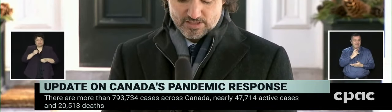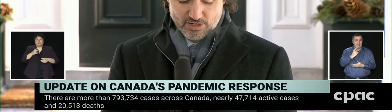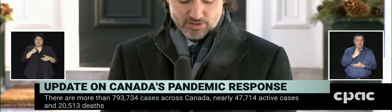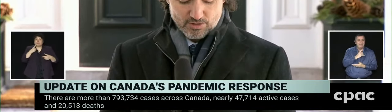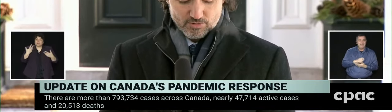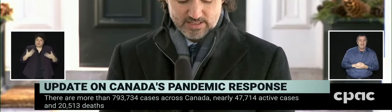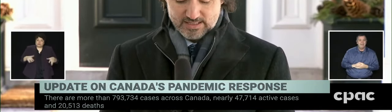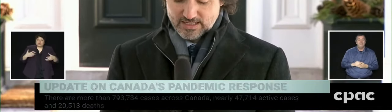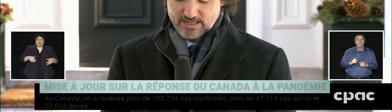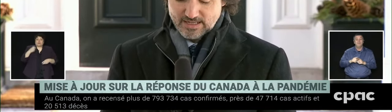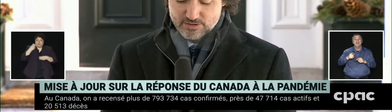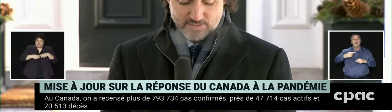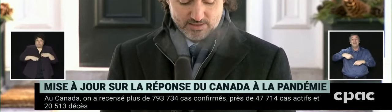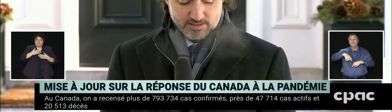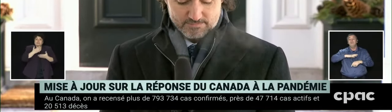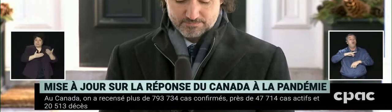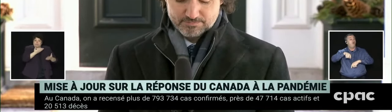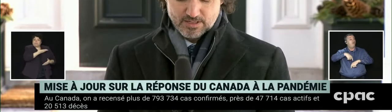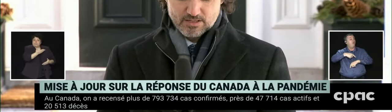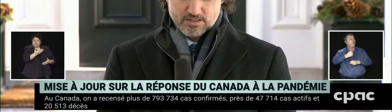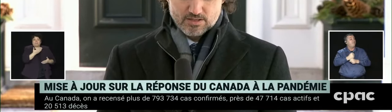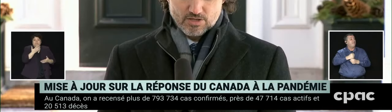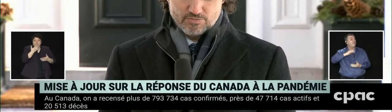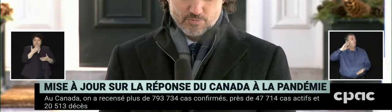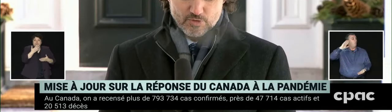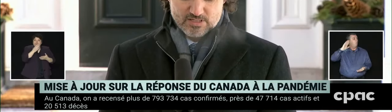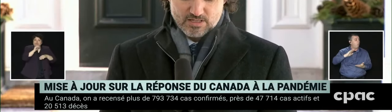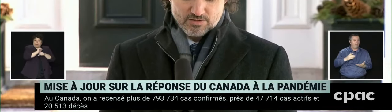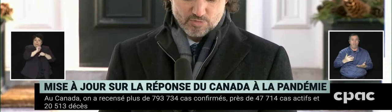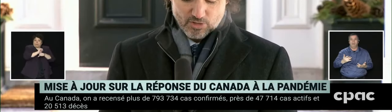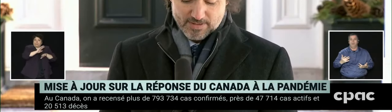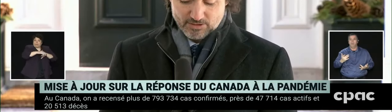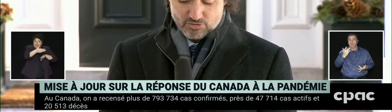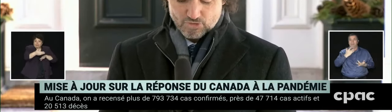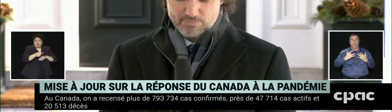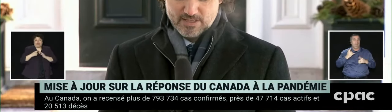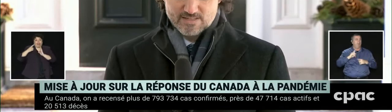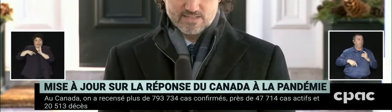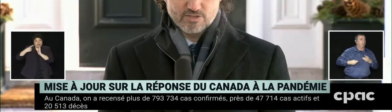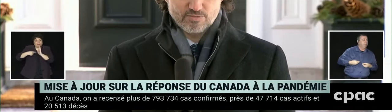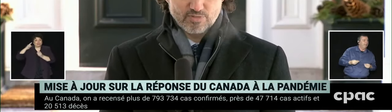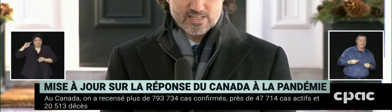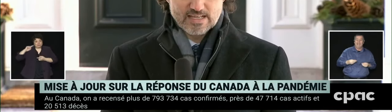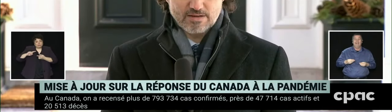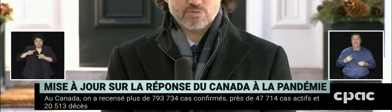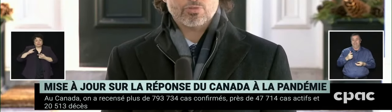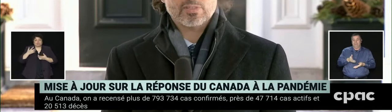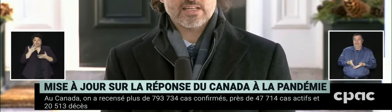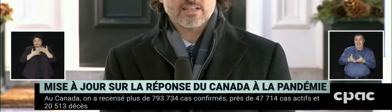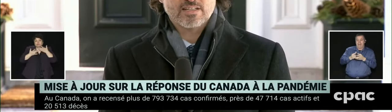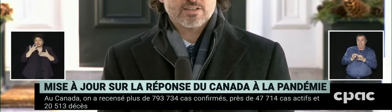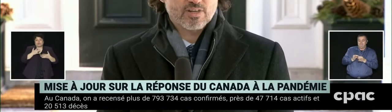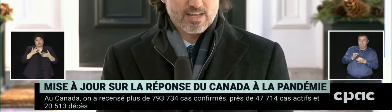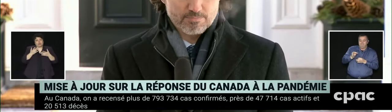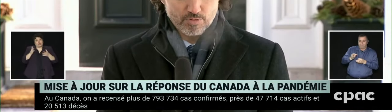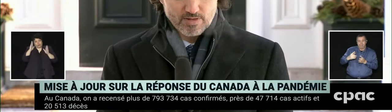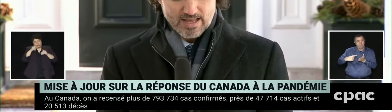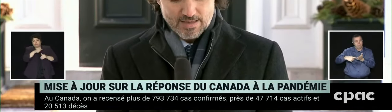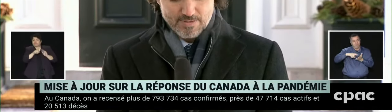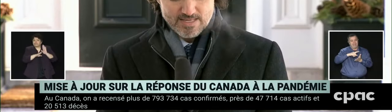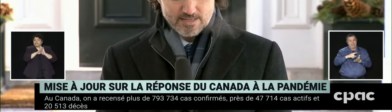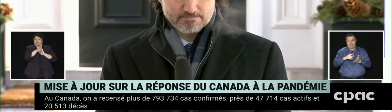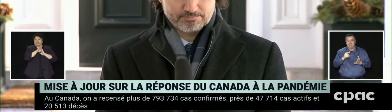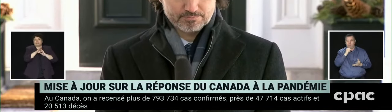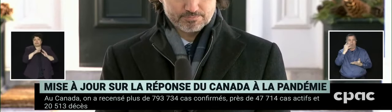dont les heures ont été réduites. Que vous puissiez vous remettre sur pied sans que vous voyiez à vous soucier de l'impôt